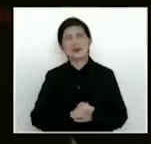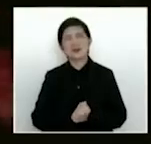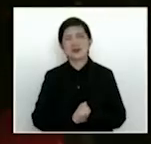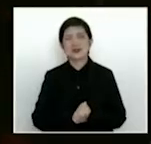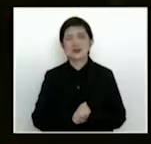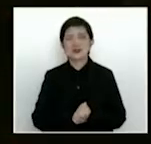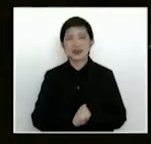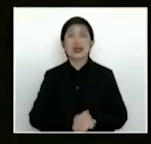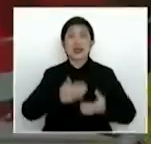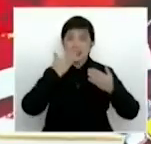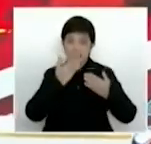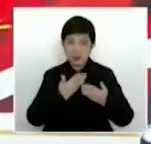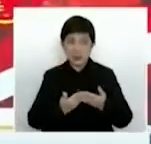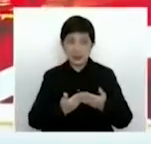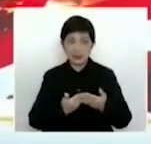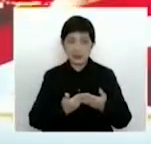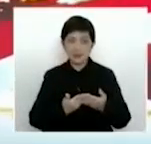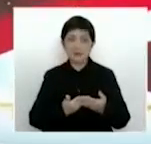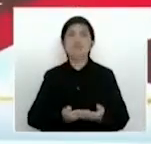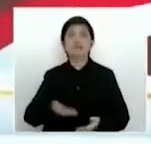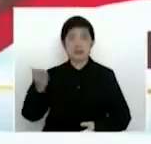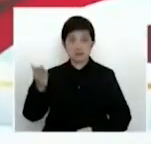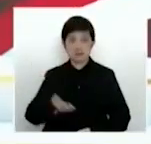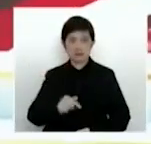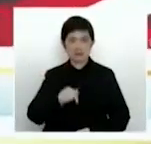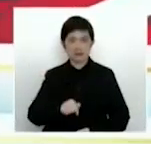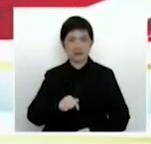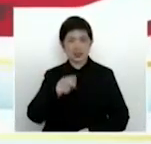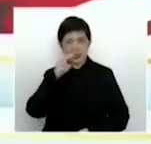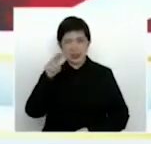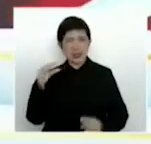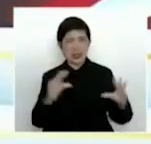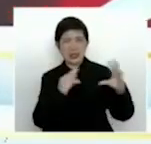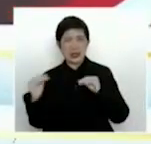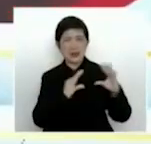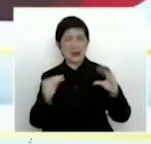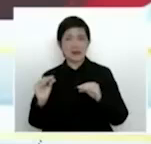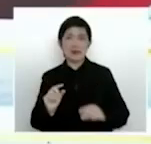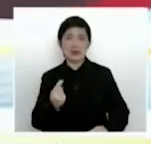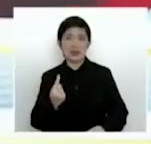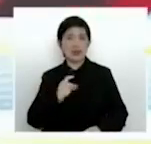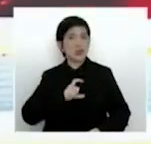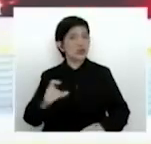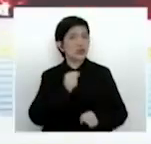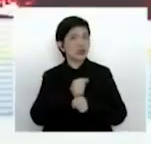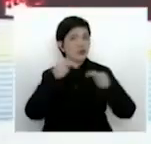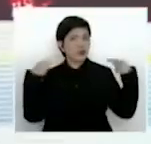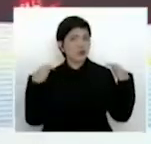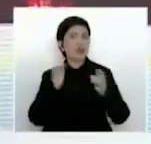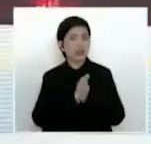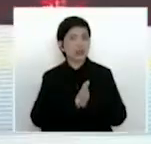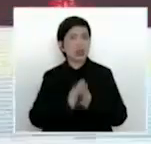beneran ya terima kasih pemirsa anda kembali bersama kami menyaksikan di debat perdana calon gubernur dan calon